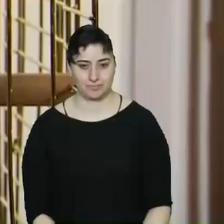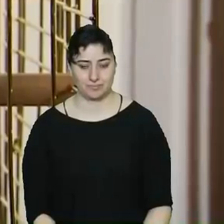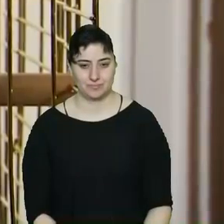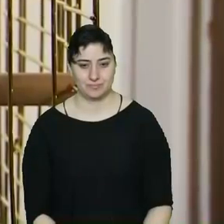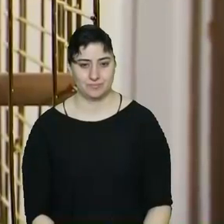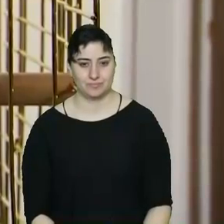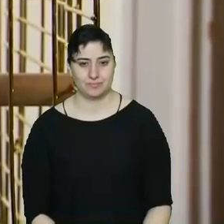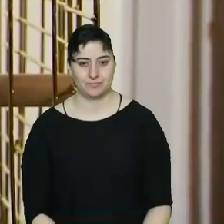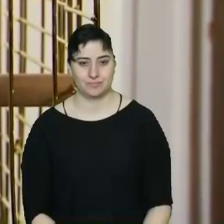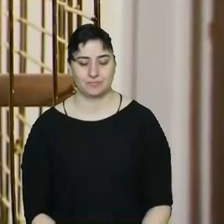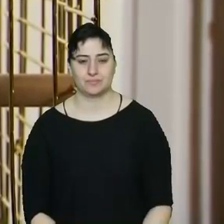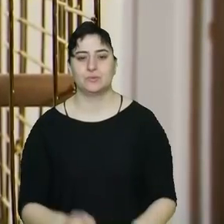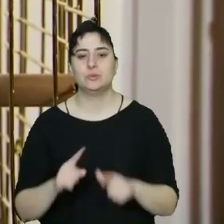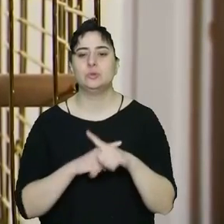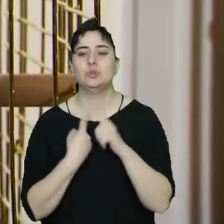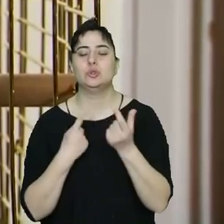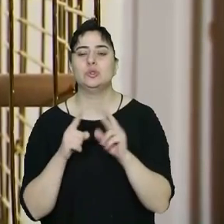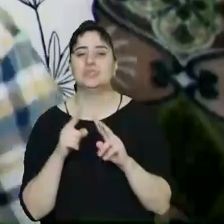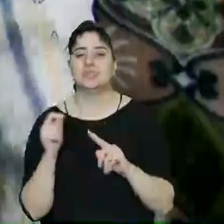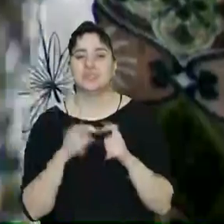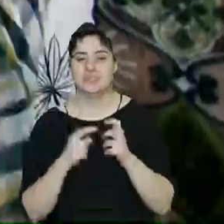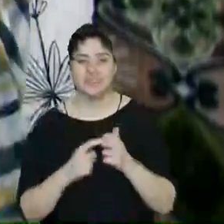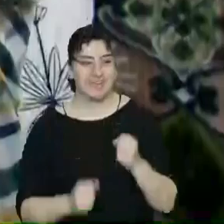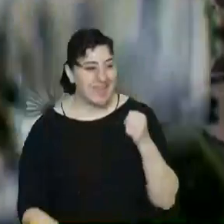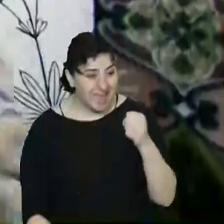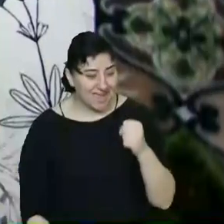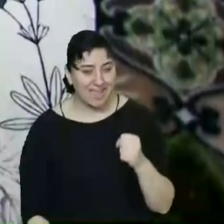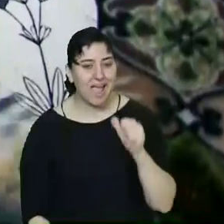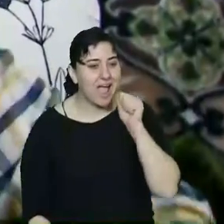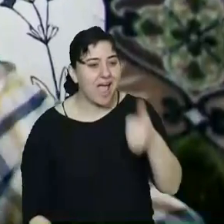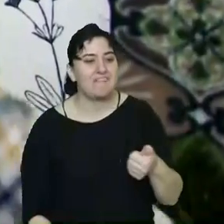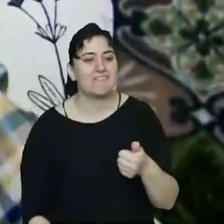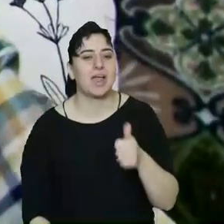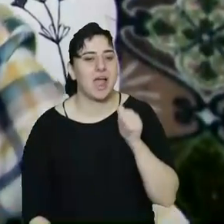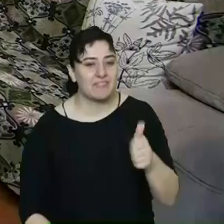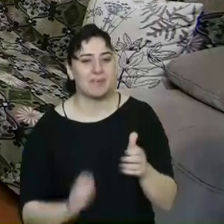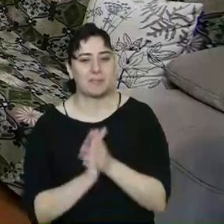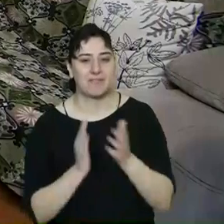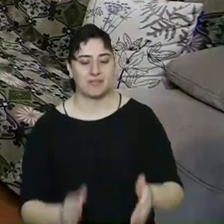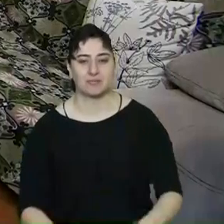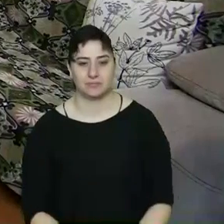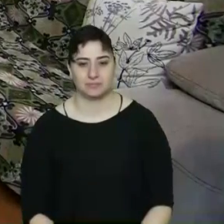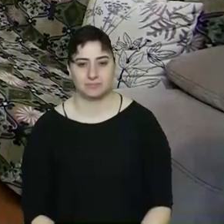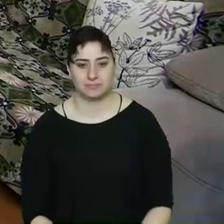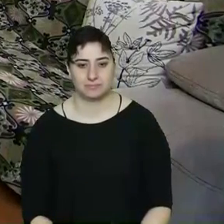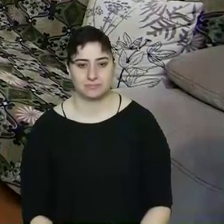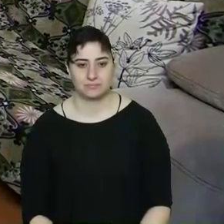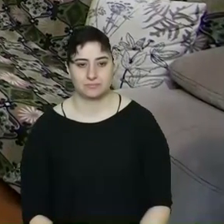Papağan müştemili attı. Junior! Junior! Hey! Aferin sana. Bravo!